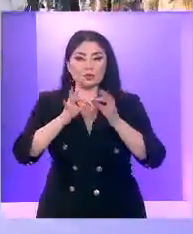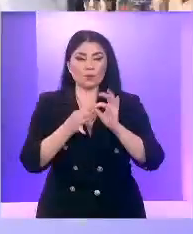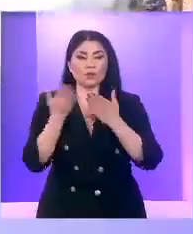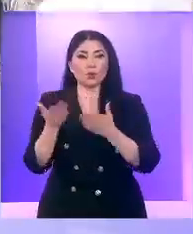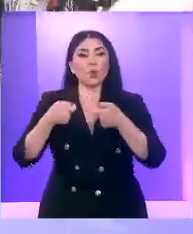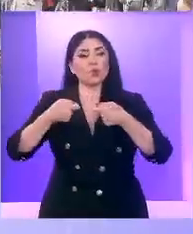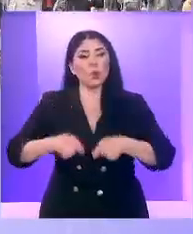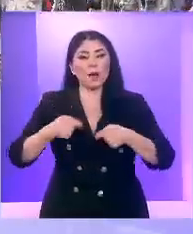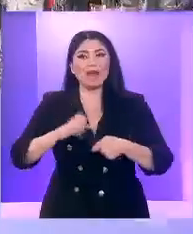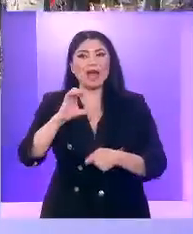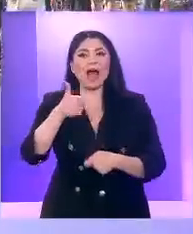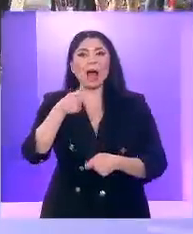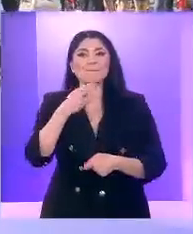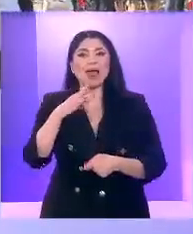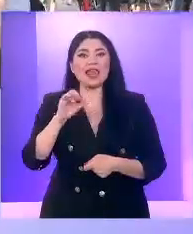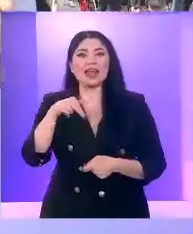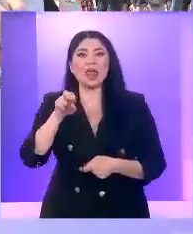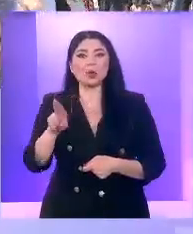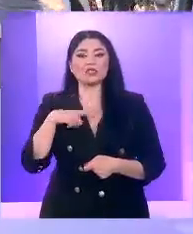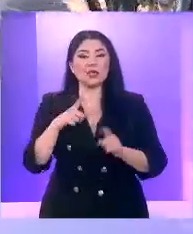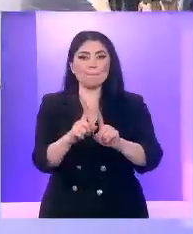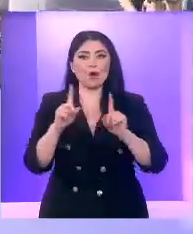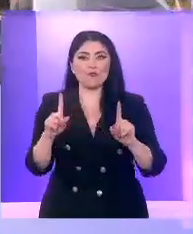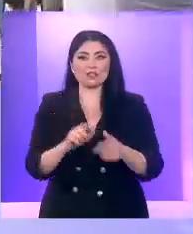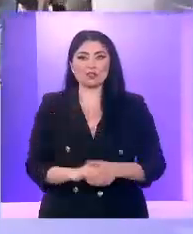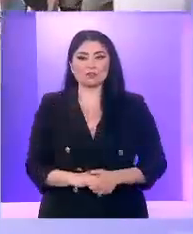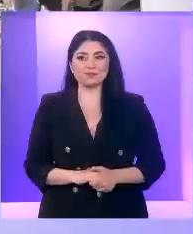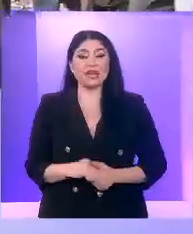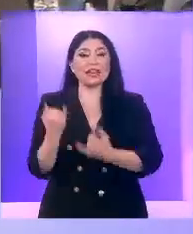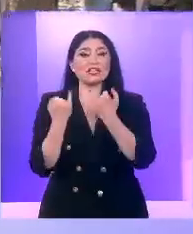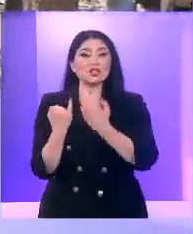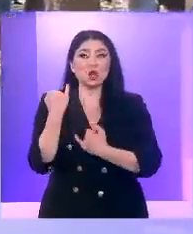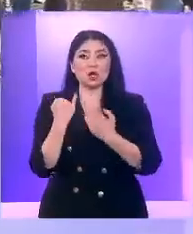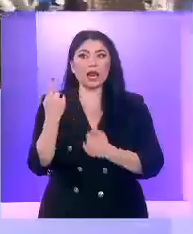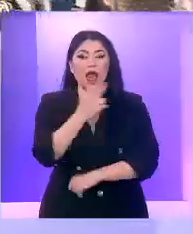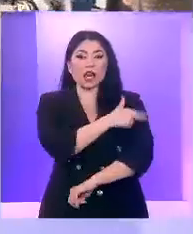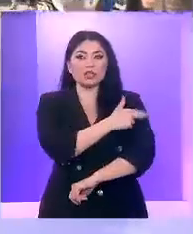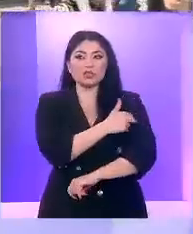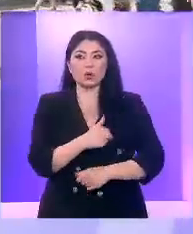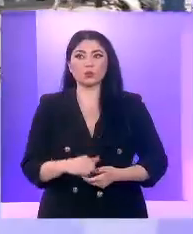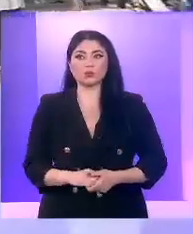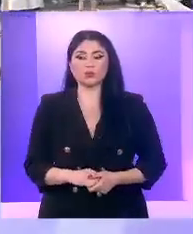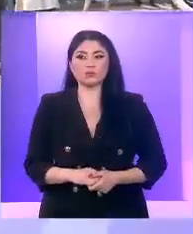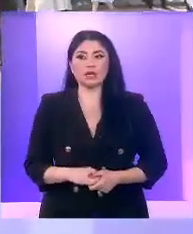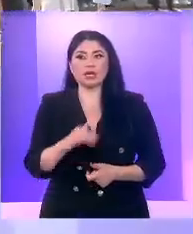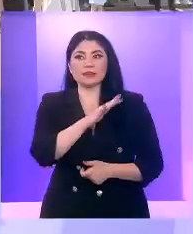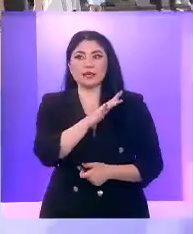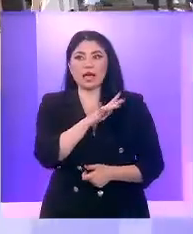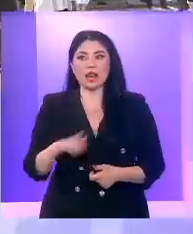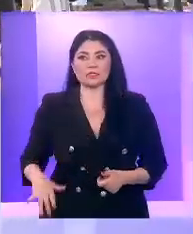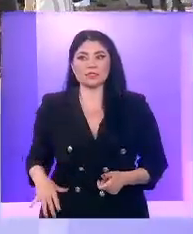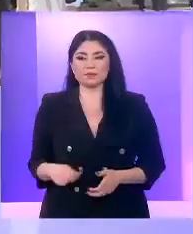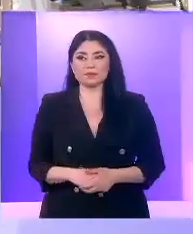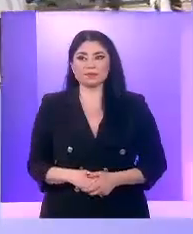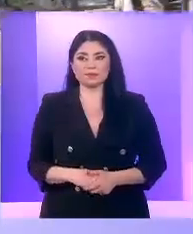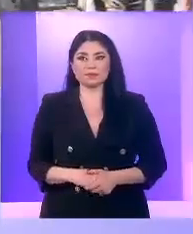subiect cu doamna Camelia Nenu, este profesor de istorie la Liceul Emil Racoviță din Galați. Bună ziua,